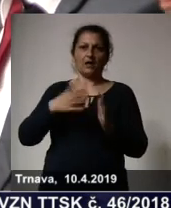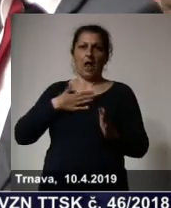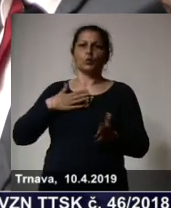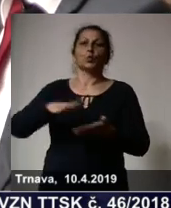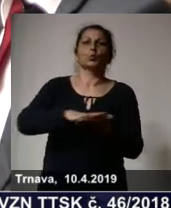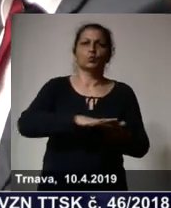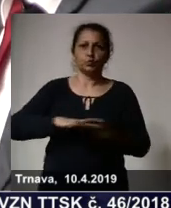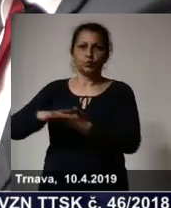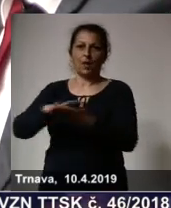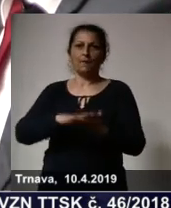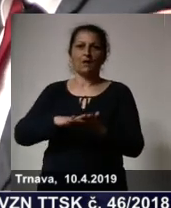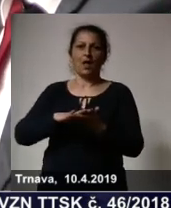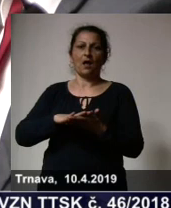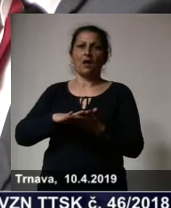pôsobí